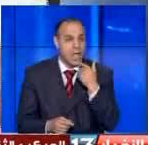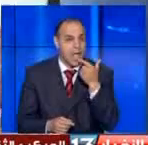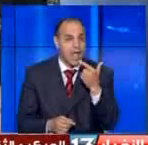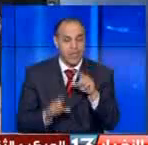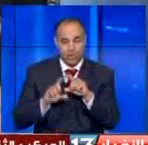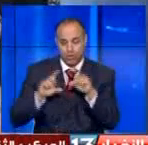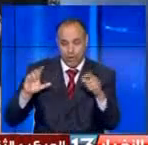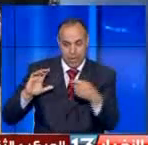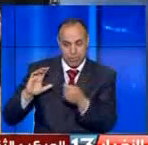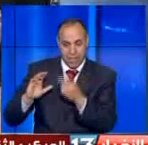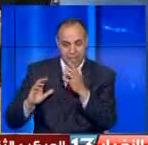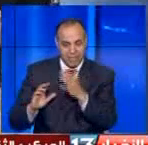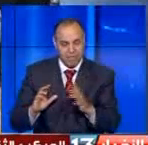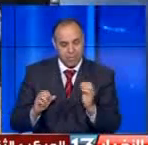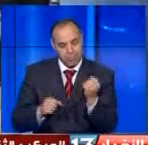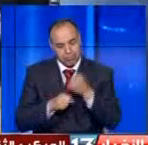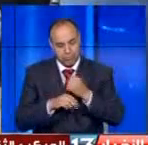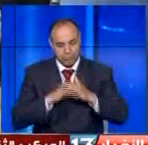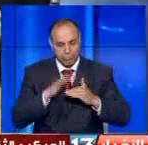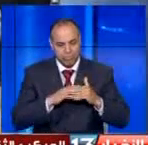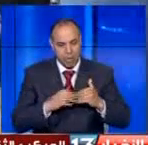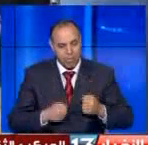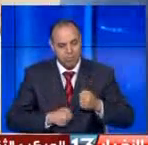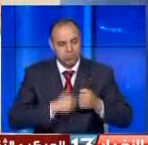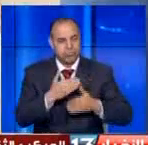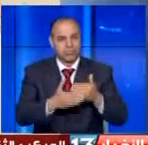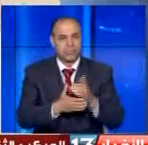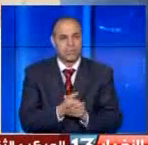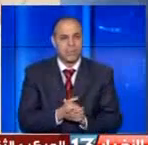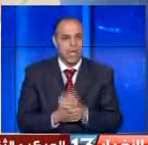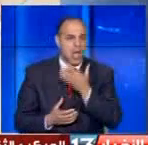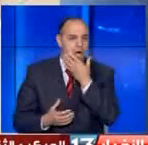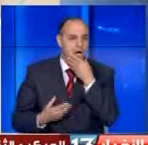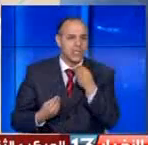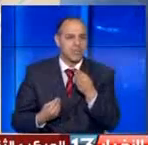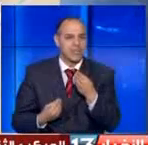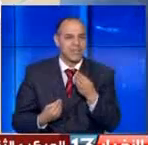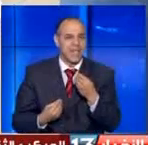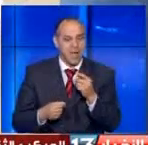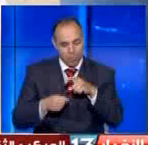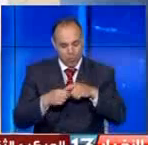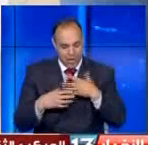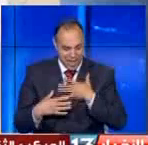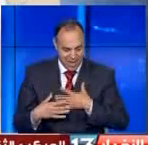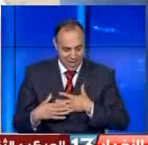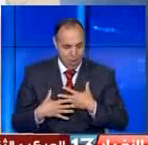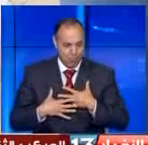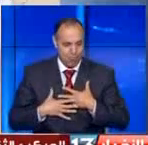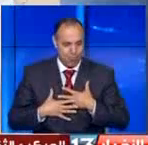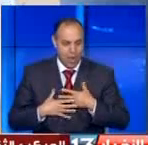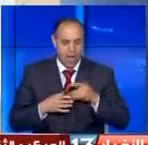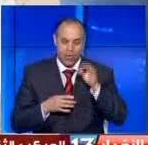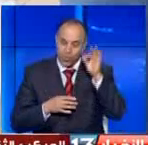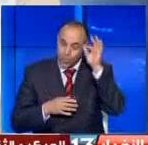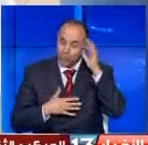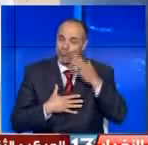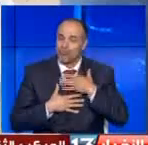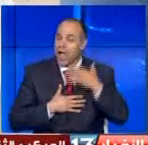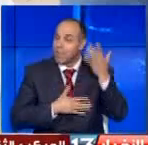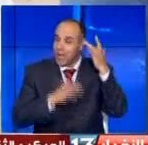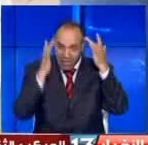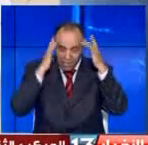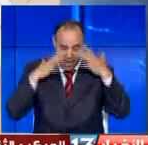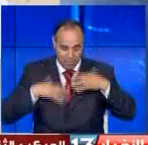تحت شعار طفل يبدع وطن يتطور. عجبتني ياسر المشاركة، على خاطر نحب ياسر تراث بلادي